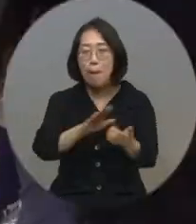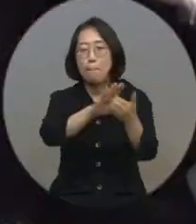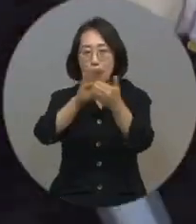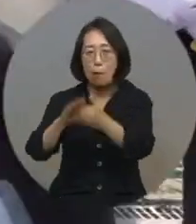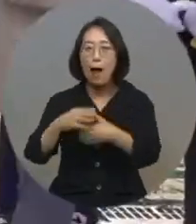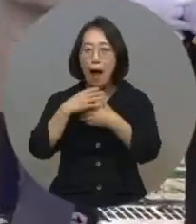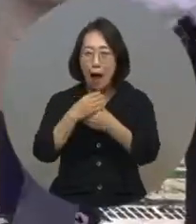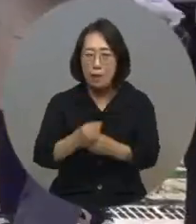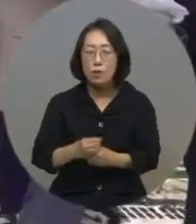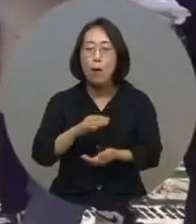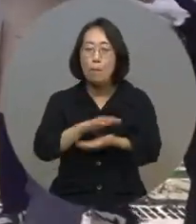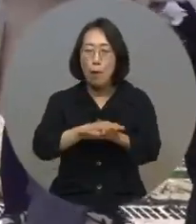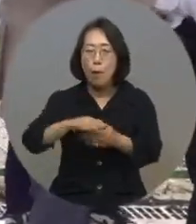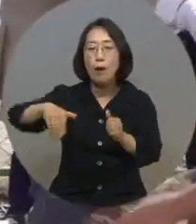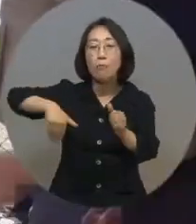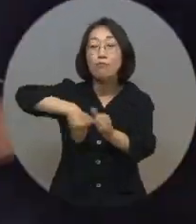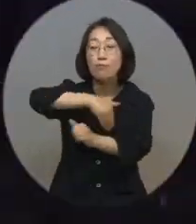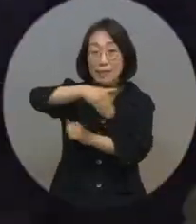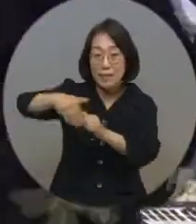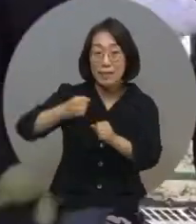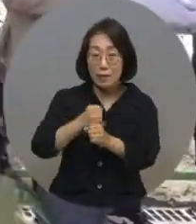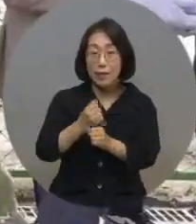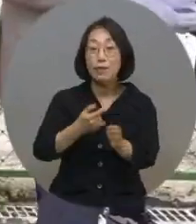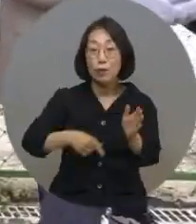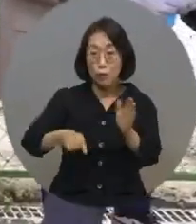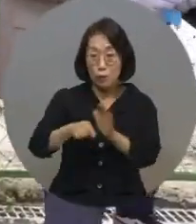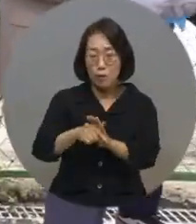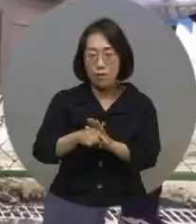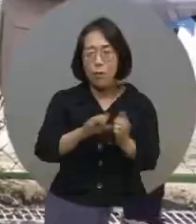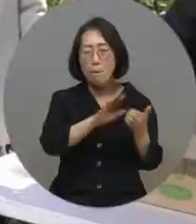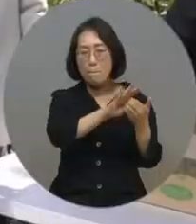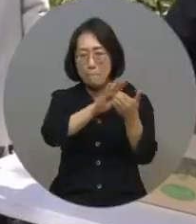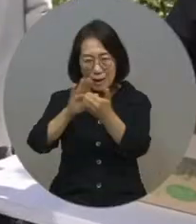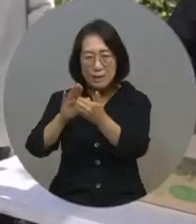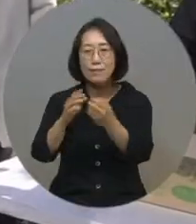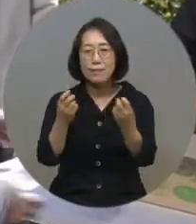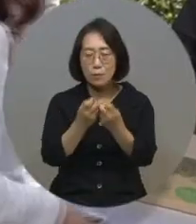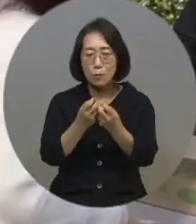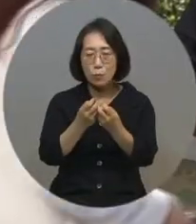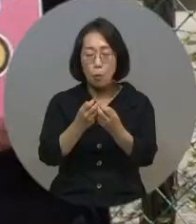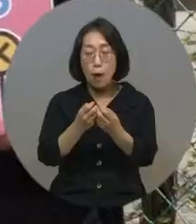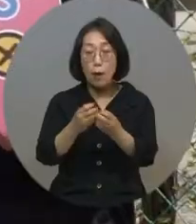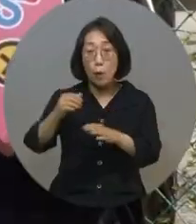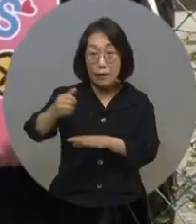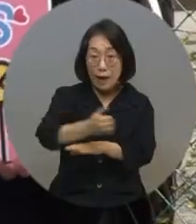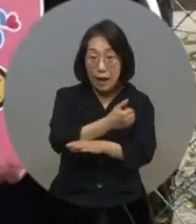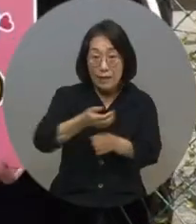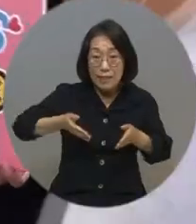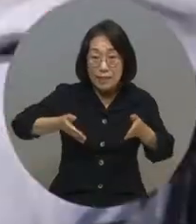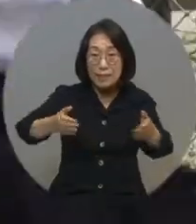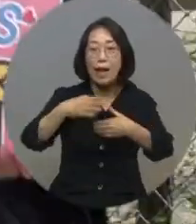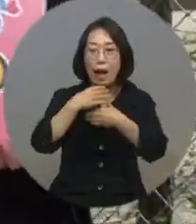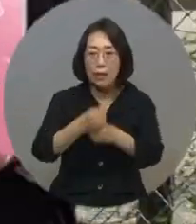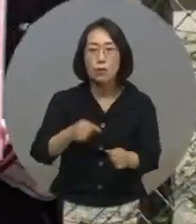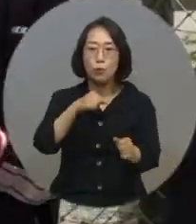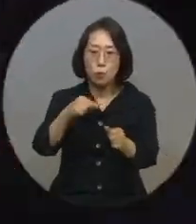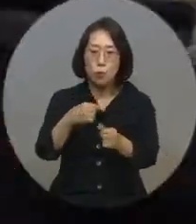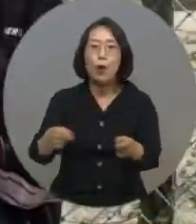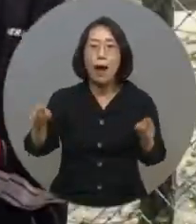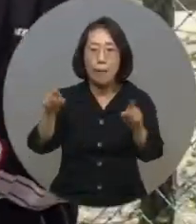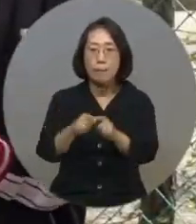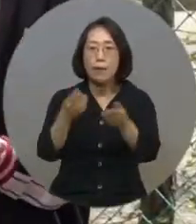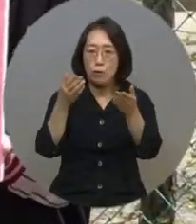안전하고 평화로운 학교 분위기 조성을 위해 학교폭력 예방 캠페인과 등교길 안전교육을 함께